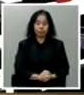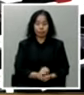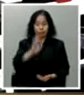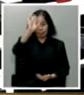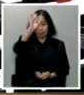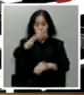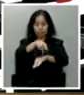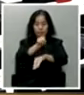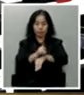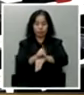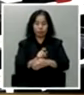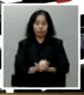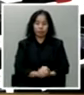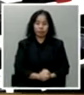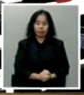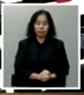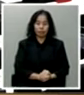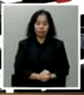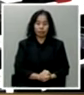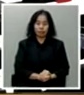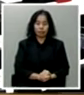ท่านประธานครับ